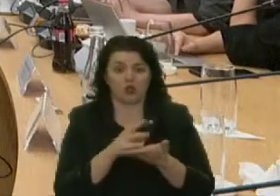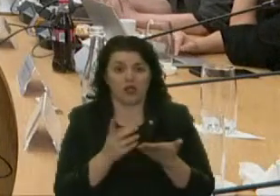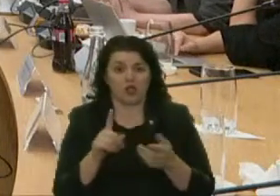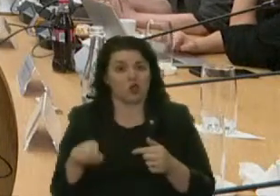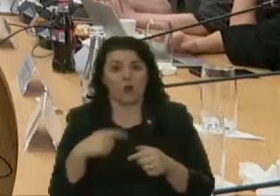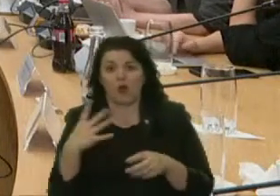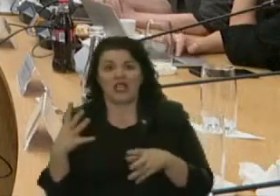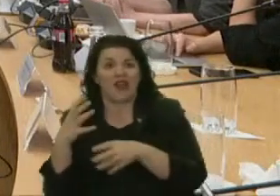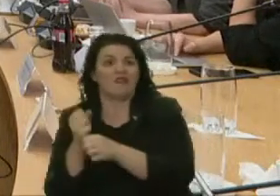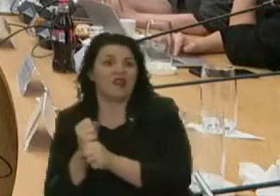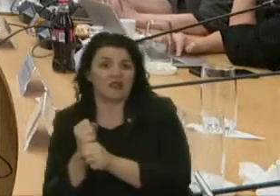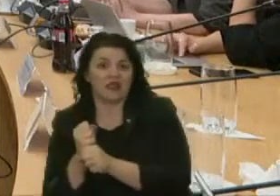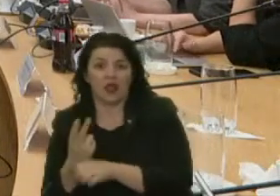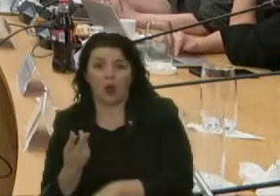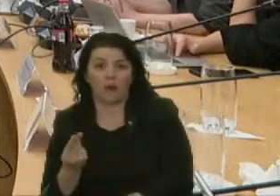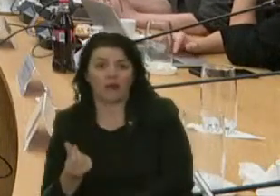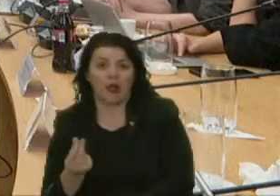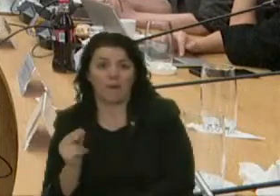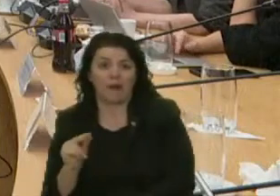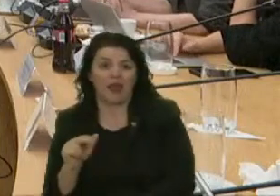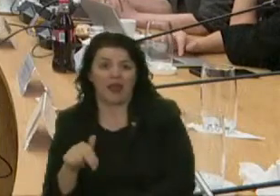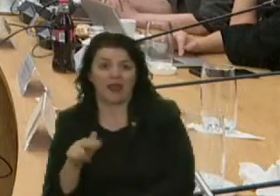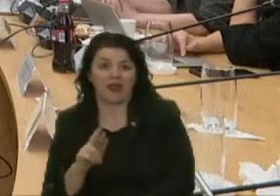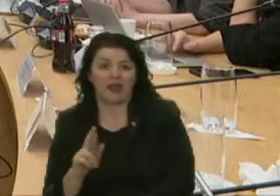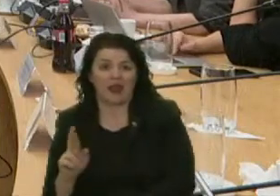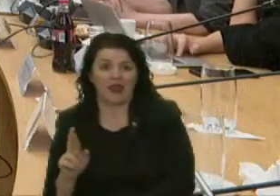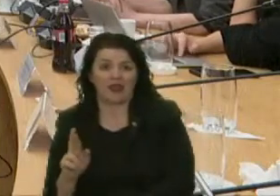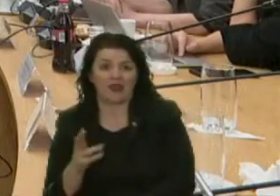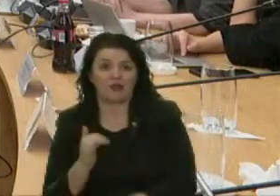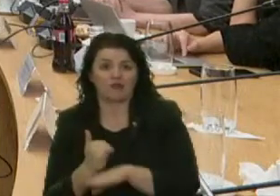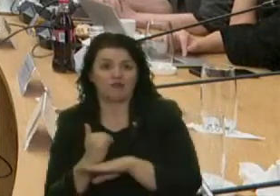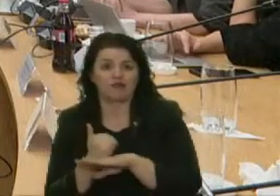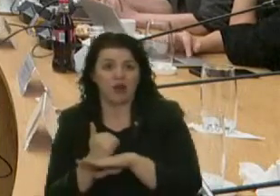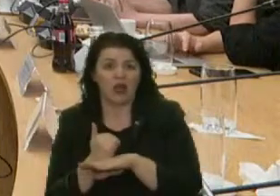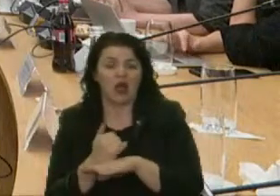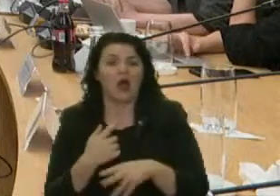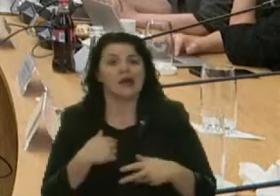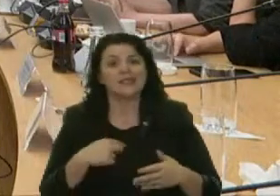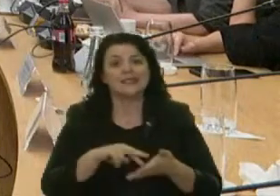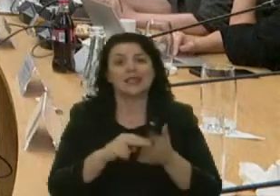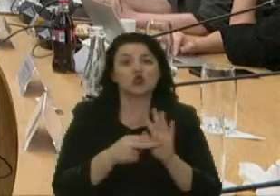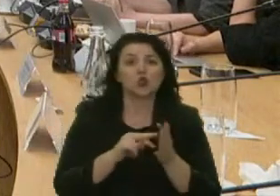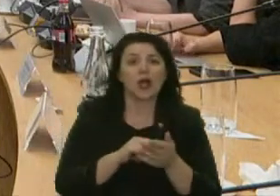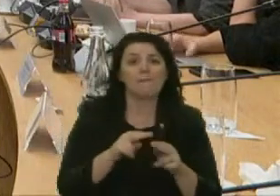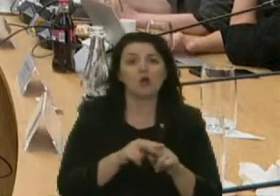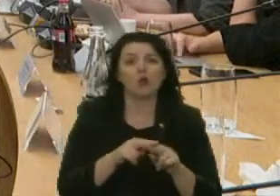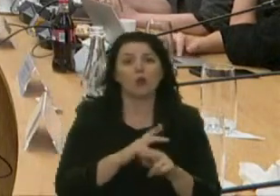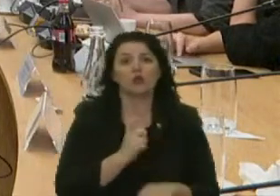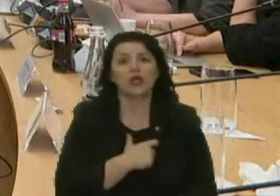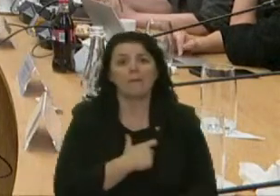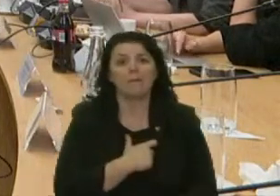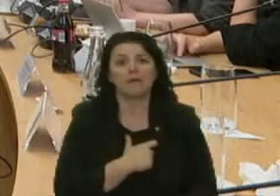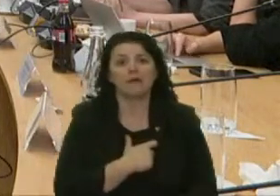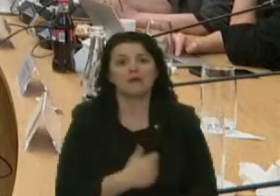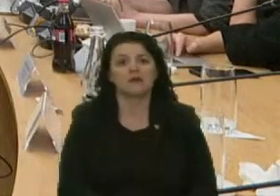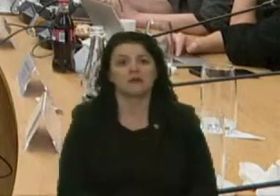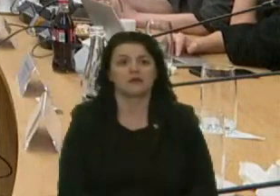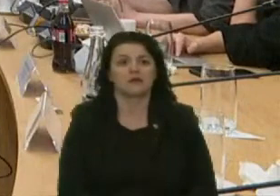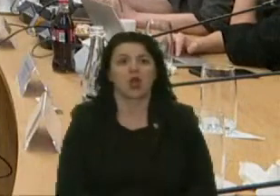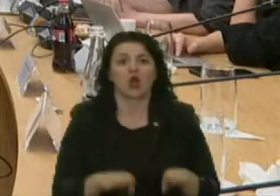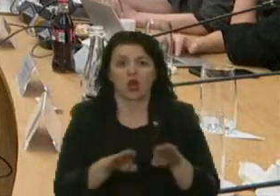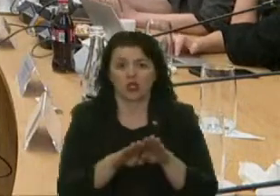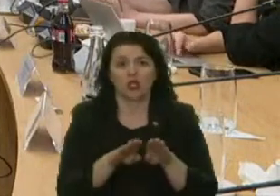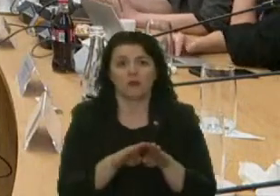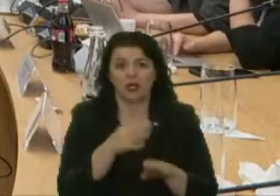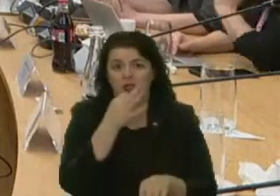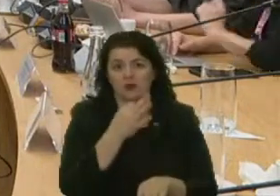poți să înființezi pentru că n au finanțare prin pnrr asta E realitatea pe care o a și nu trebuie să ne descurcăm Cum putem și i admit pe colegii mei când spuneam că